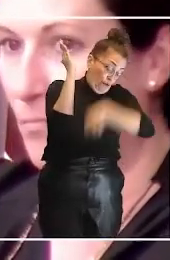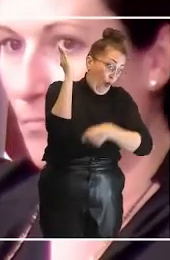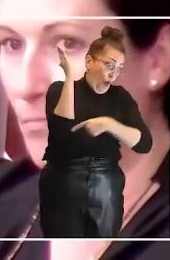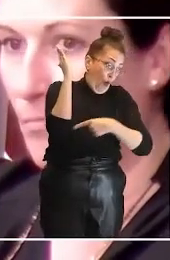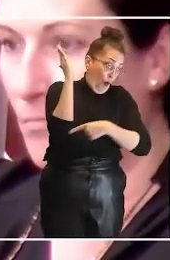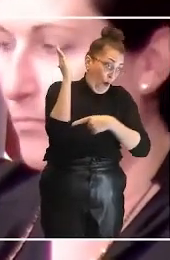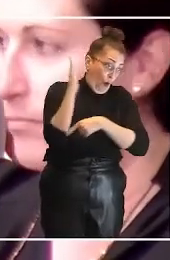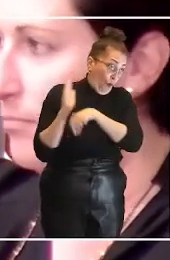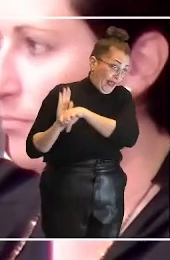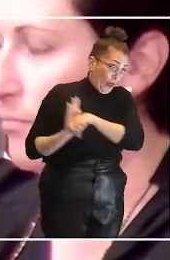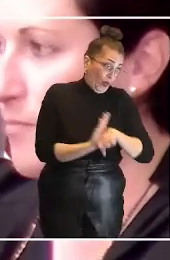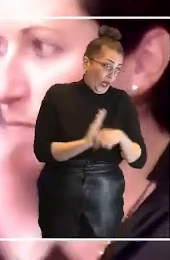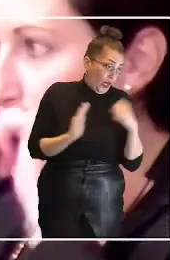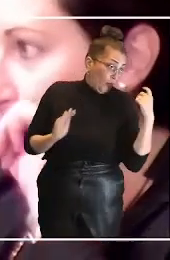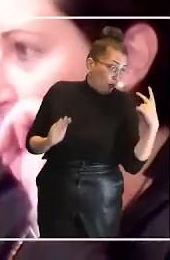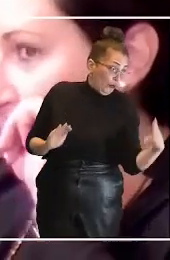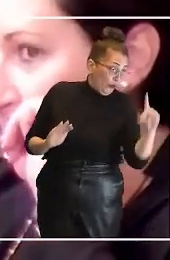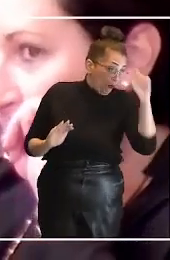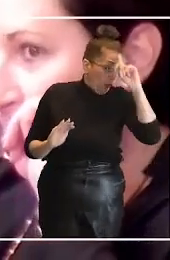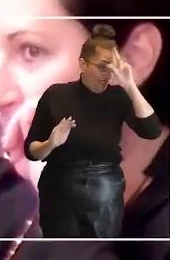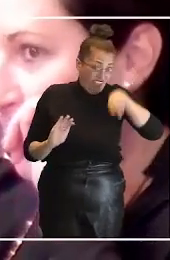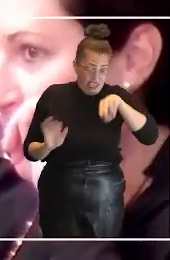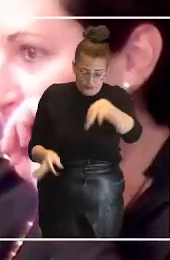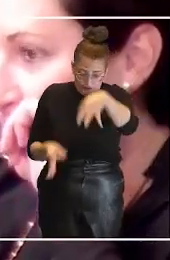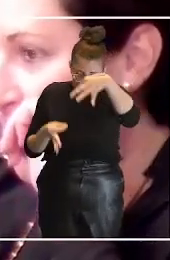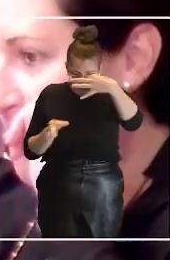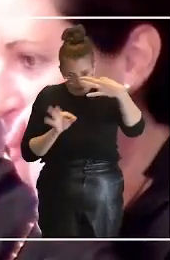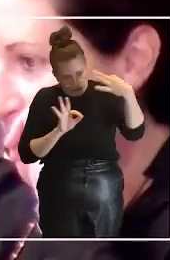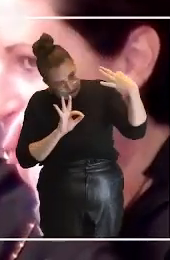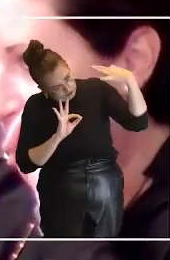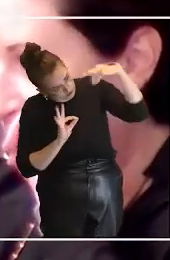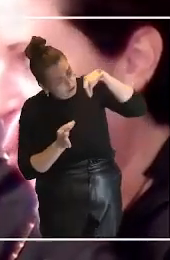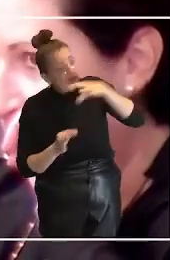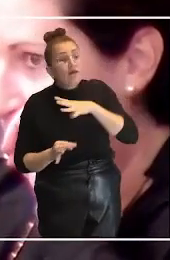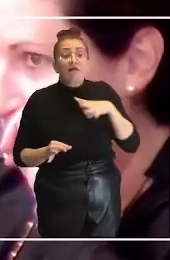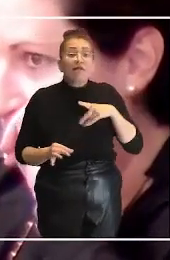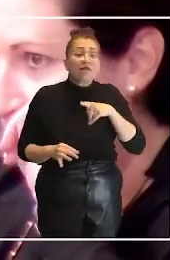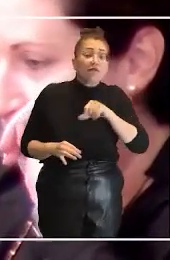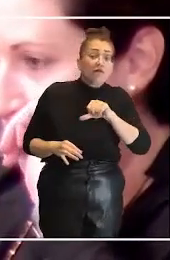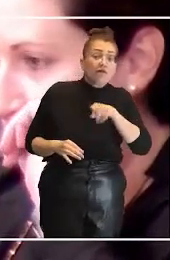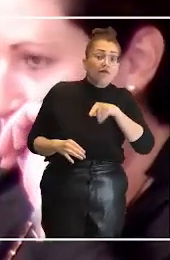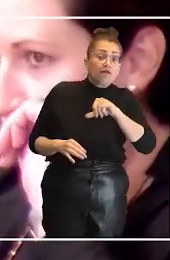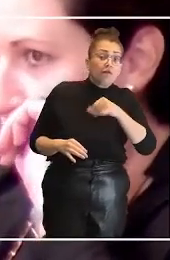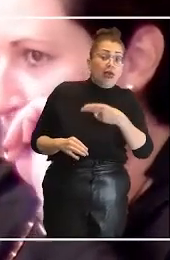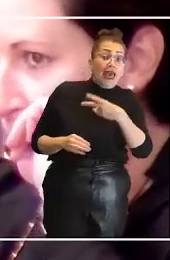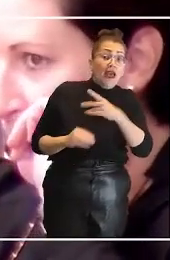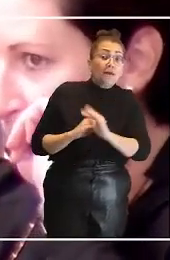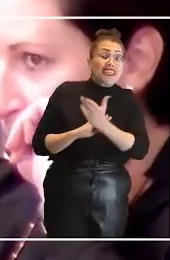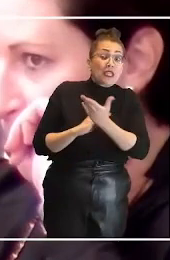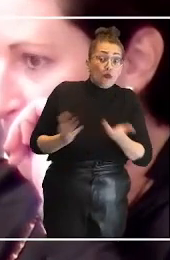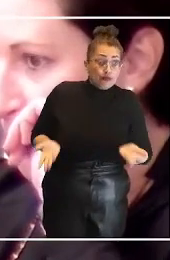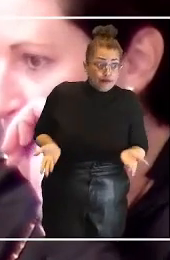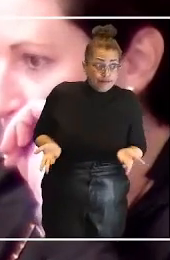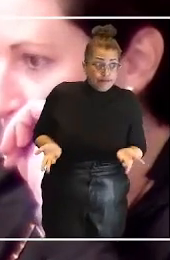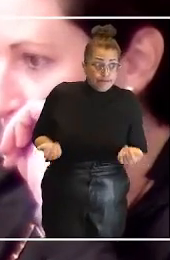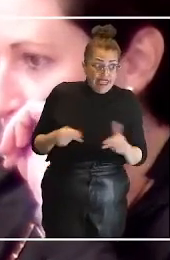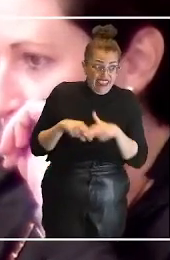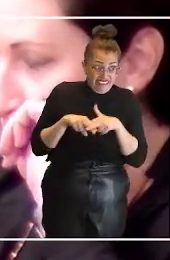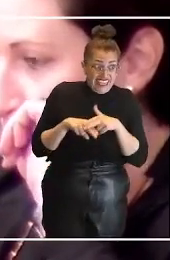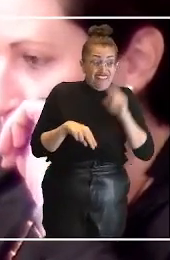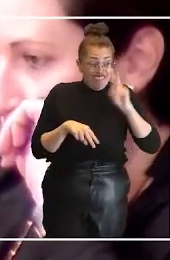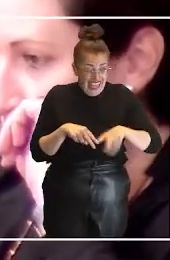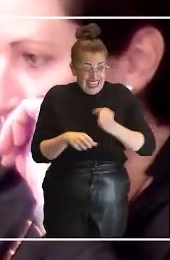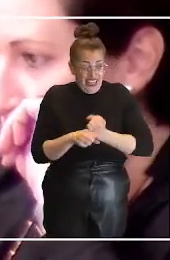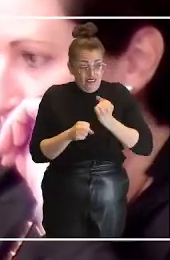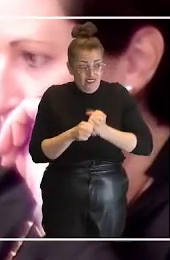du document qui a été présenté par Madame Papin. Ce travail s'appuie sur un travail de 7 mois, c'est ce que